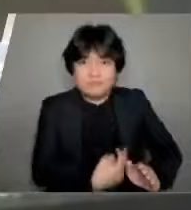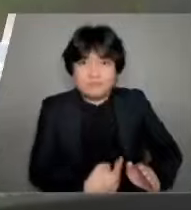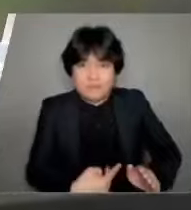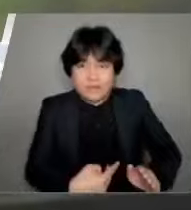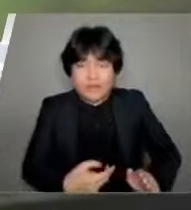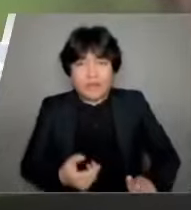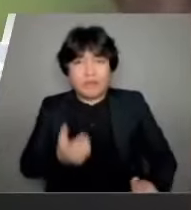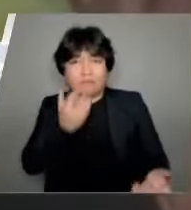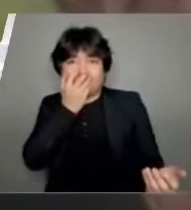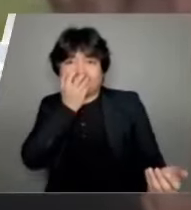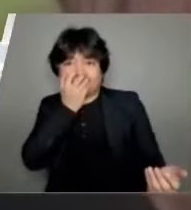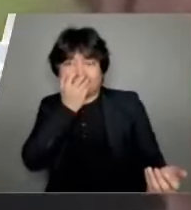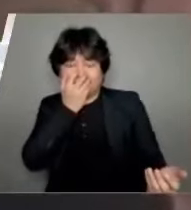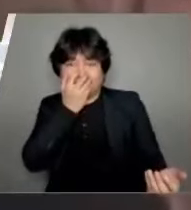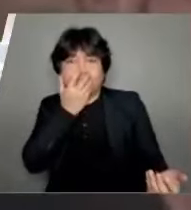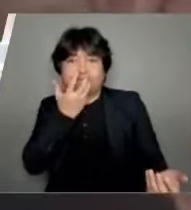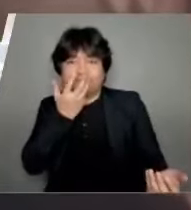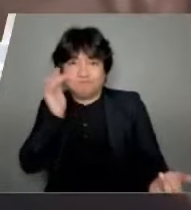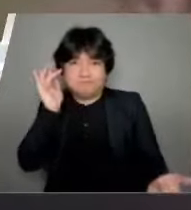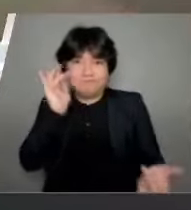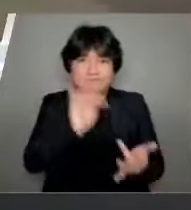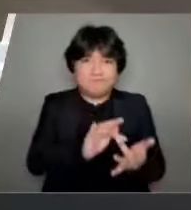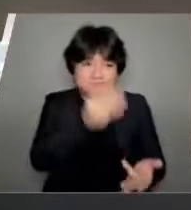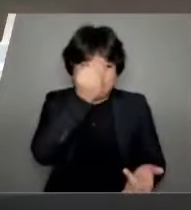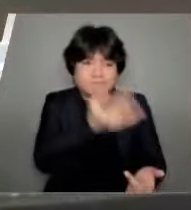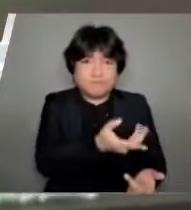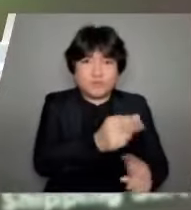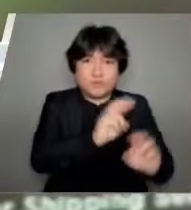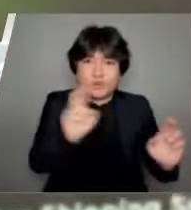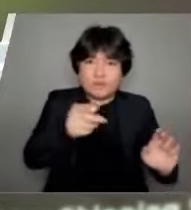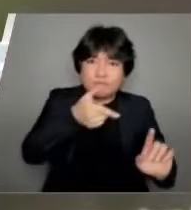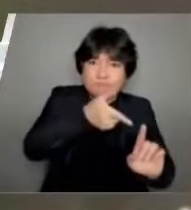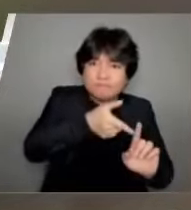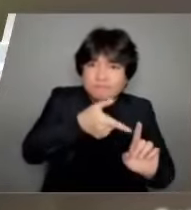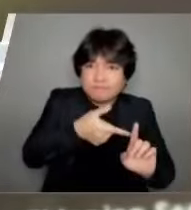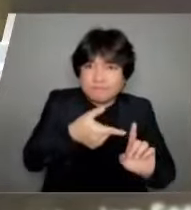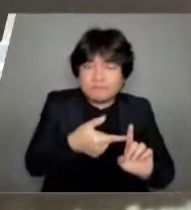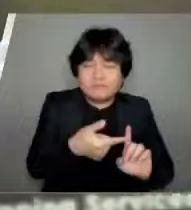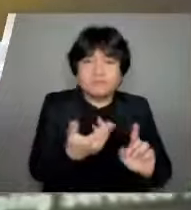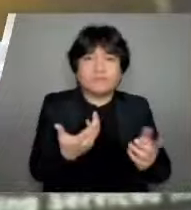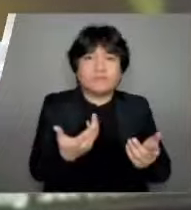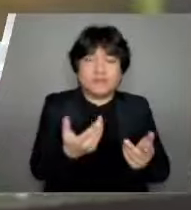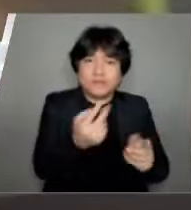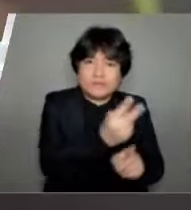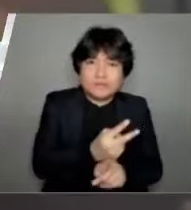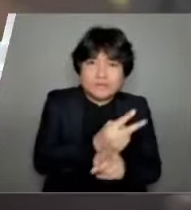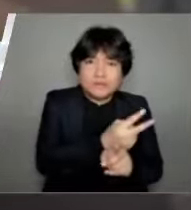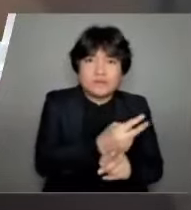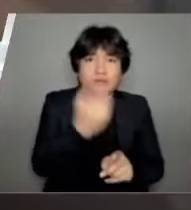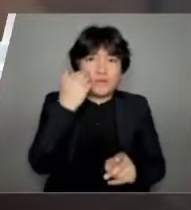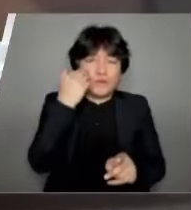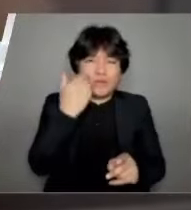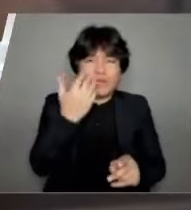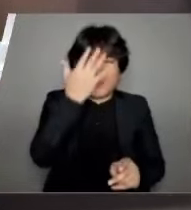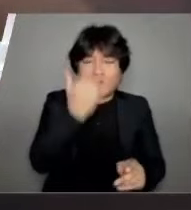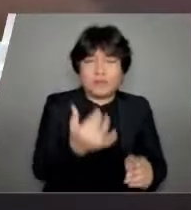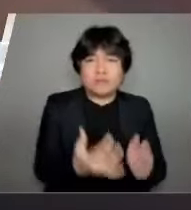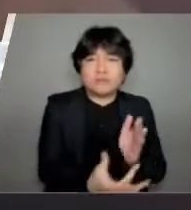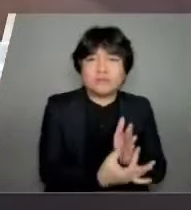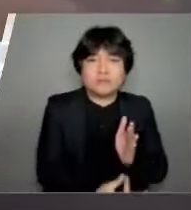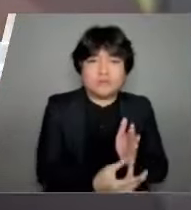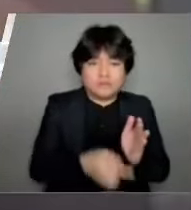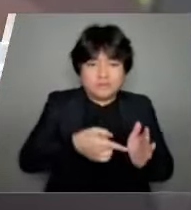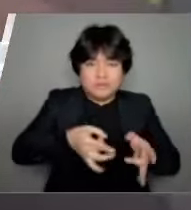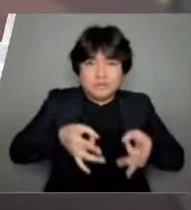Stop time. SL, dala mo na yung SL. Masusing binabantayan ang kanilang mga galaw habang nasa ilalim ng tubig kung